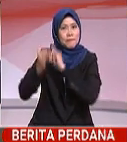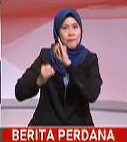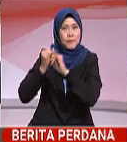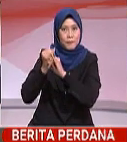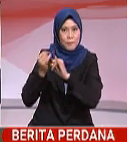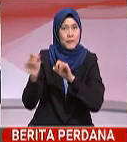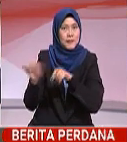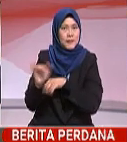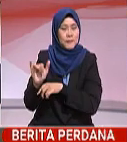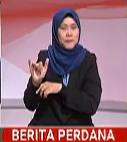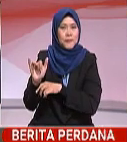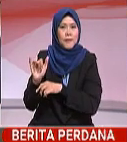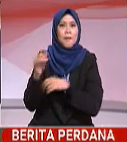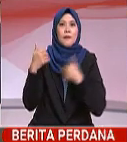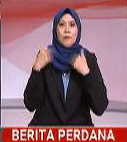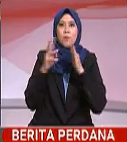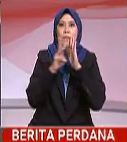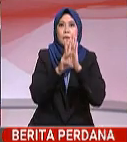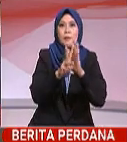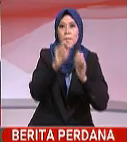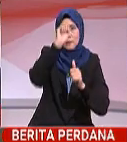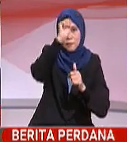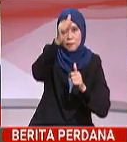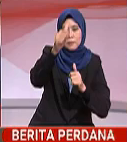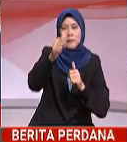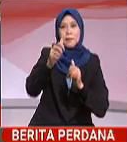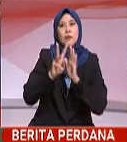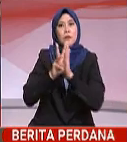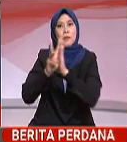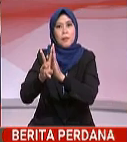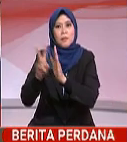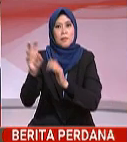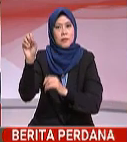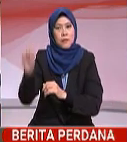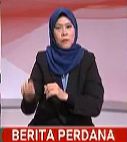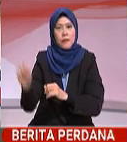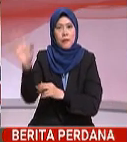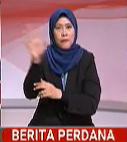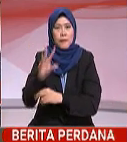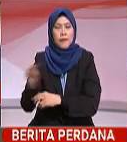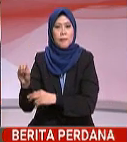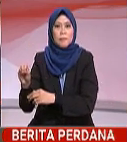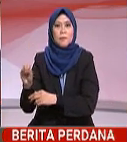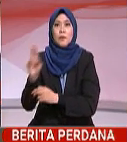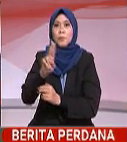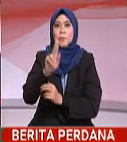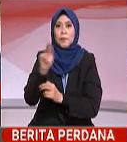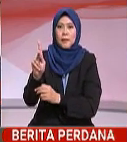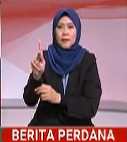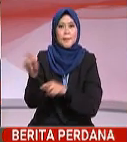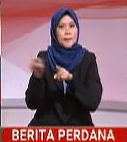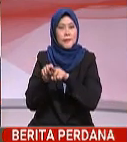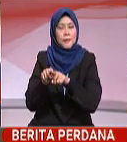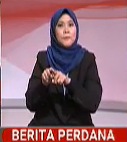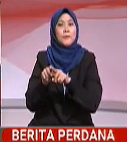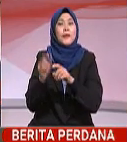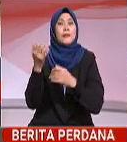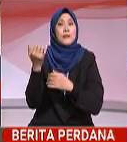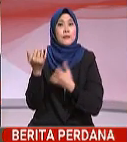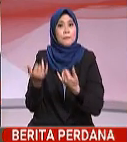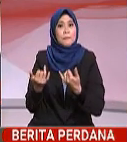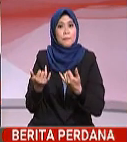daripada distribution in India, distribution in South Africa, di UK, dan saya dipangkankan